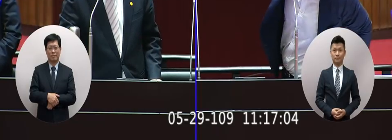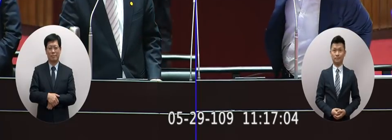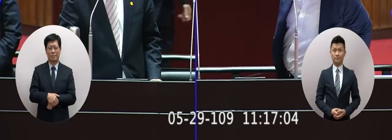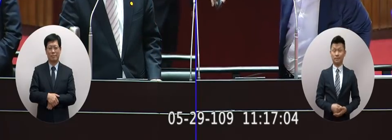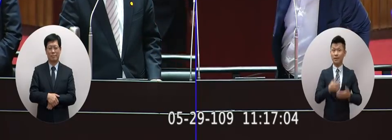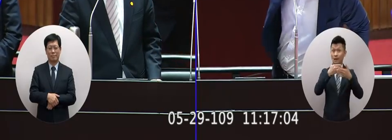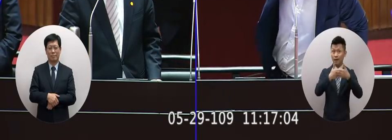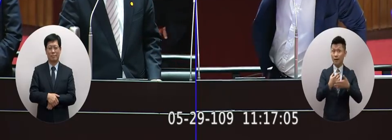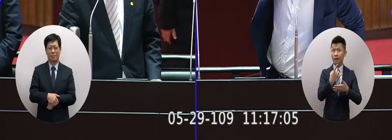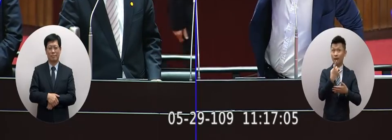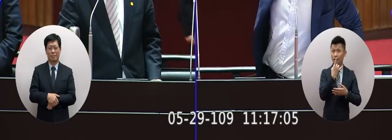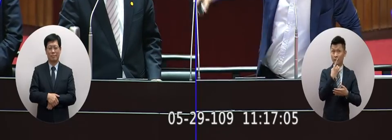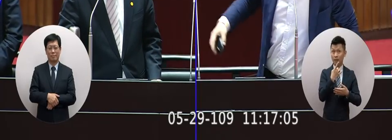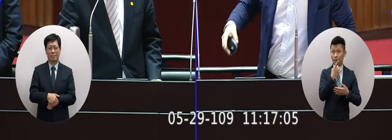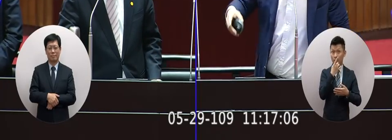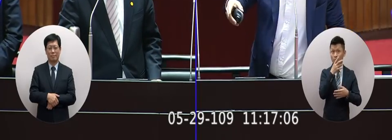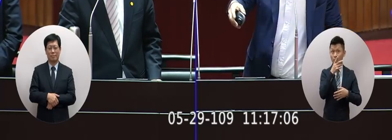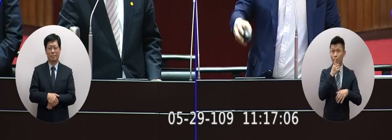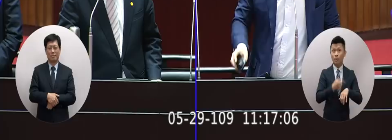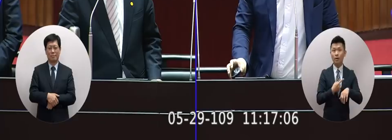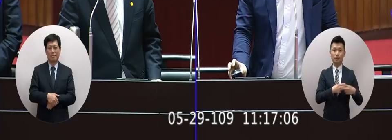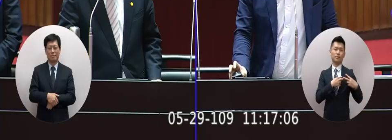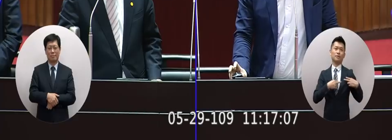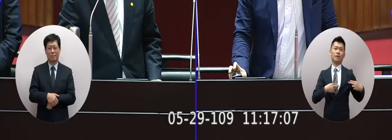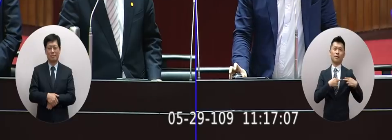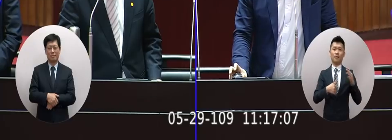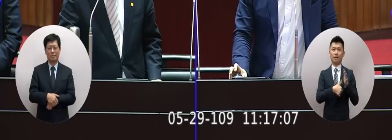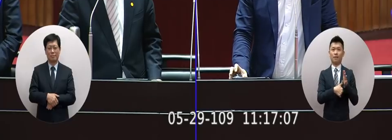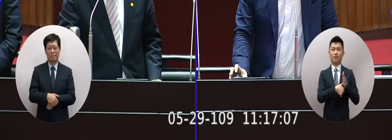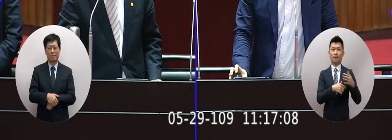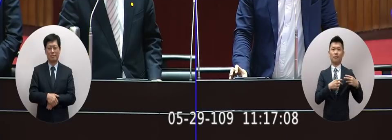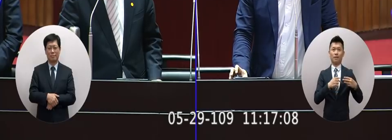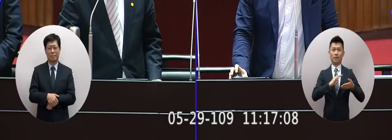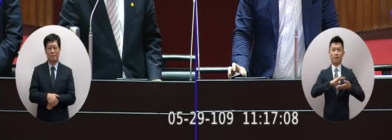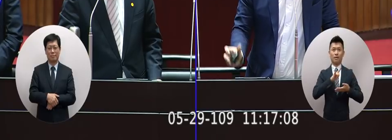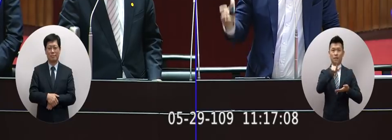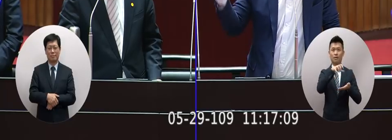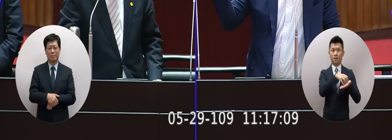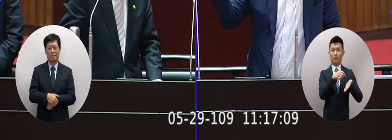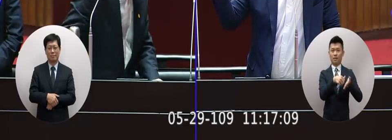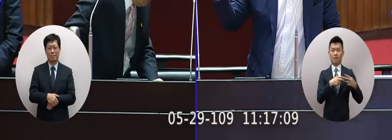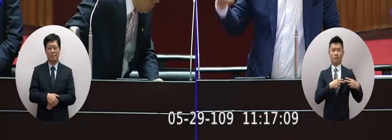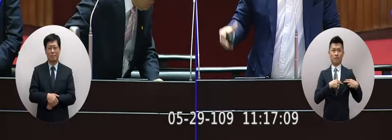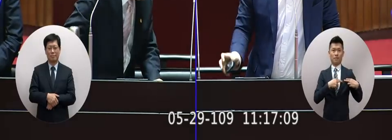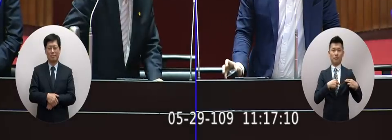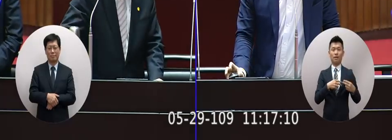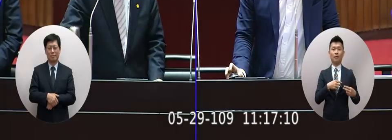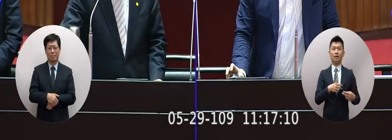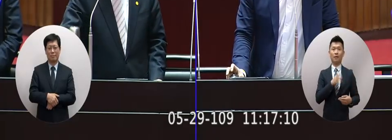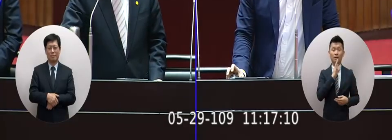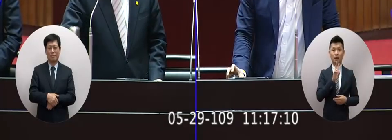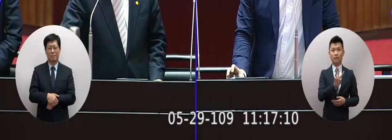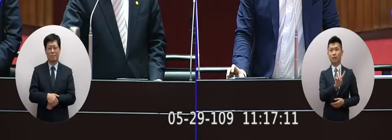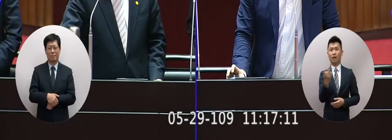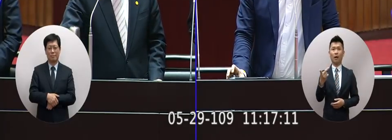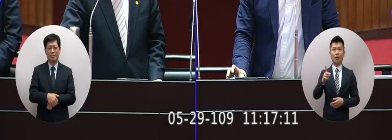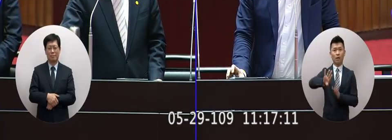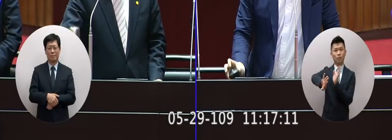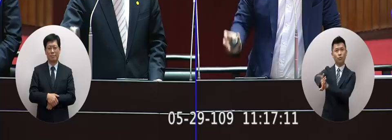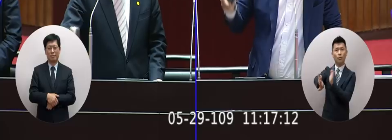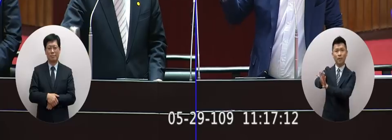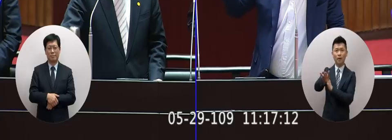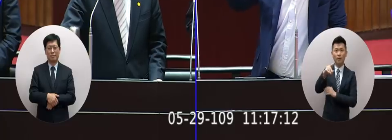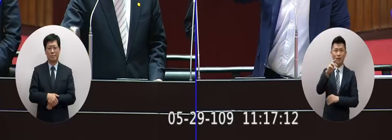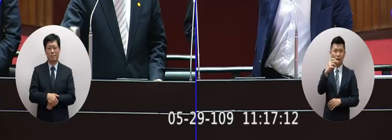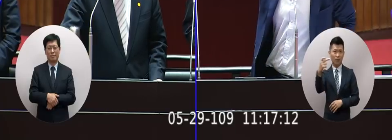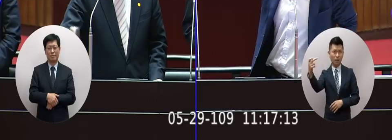这咱汉语的拼音，这咱惯是拢写菜嘛，胡椒嘛写菜嘛 ，T S A I 嘛。啊，但是即马讲全部拢改正手柄，这我